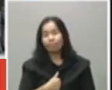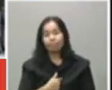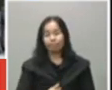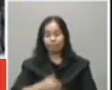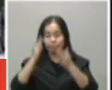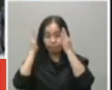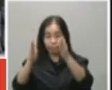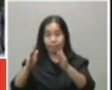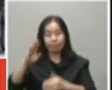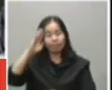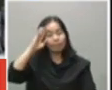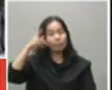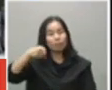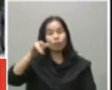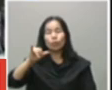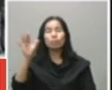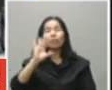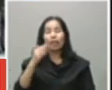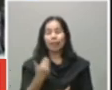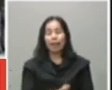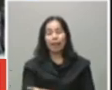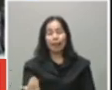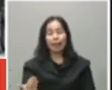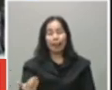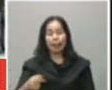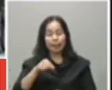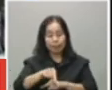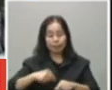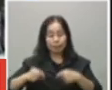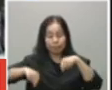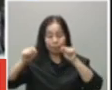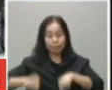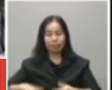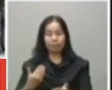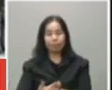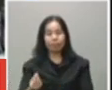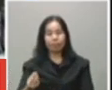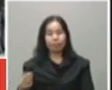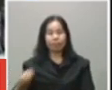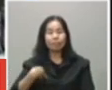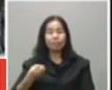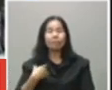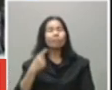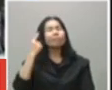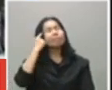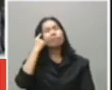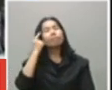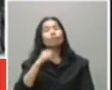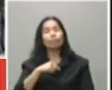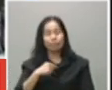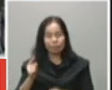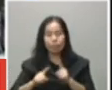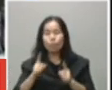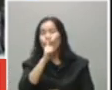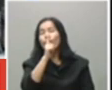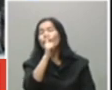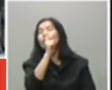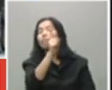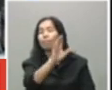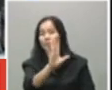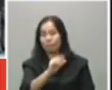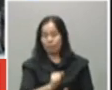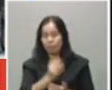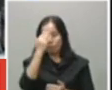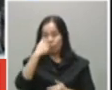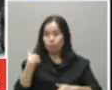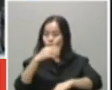ประยุทธ์ครับว่าเรียกรับผลประโยชน์จากการรีบเซ็นสัญญาโครงการรถไฟฟ้าหลากสีพร้อ